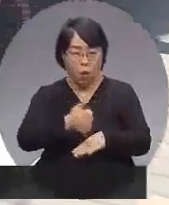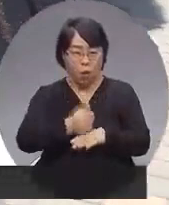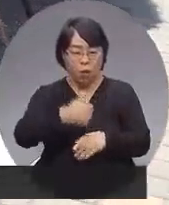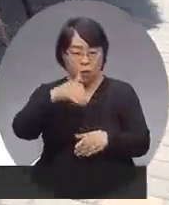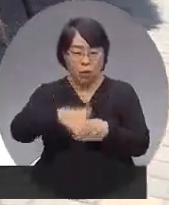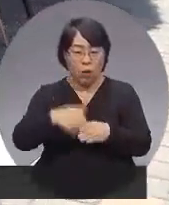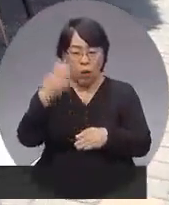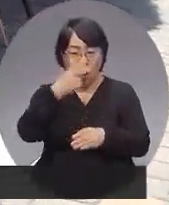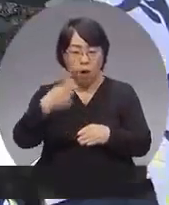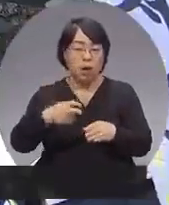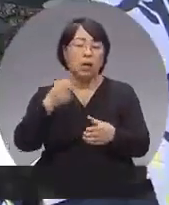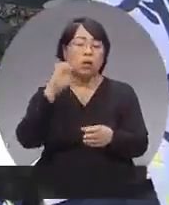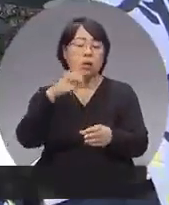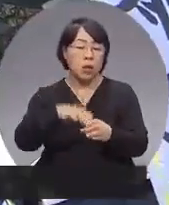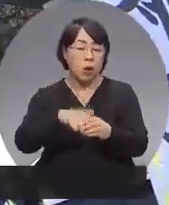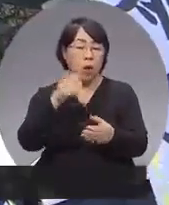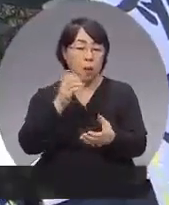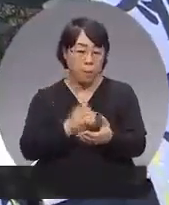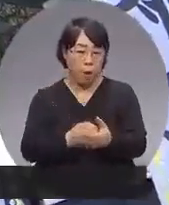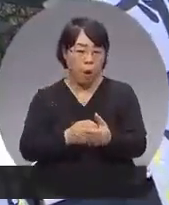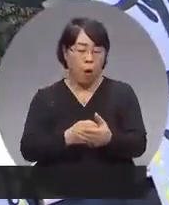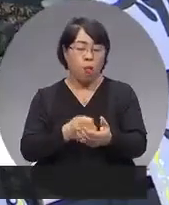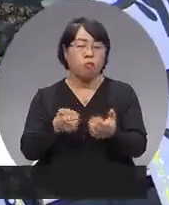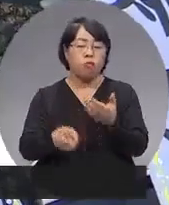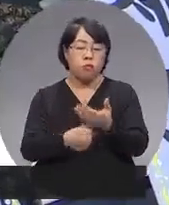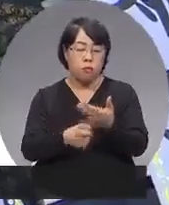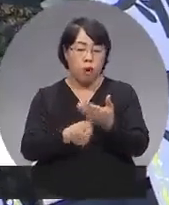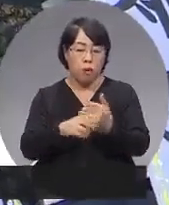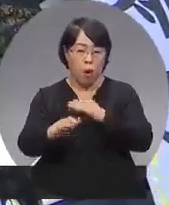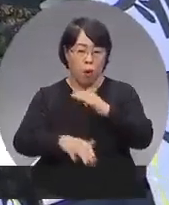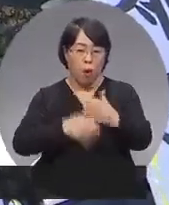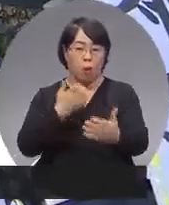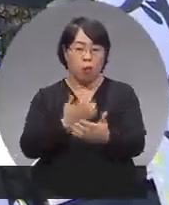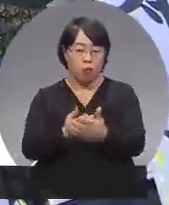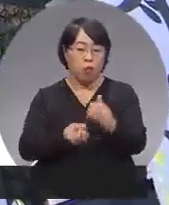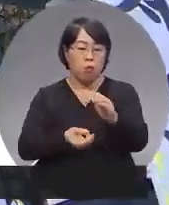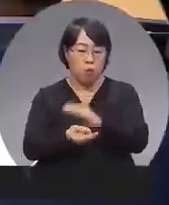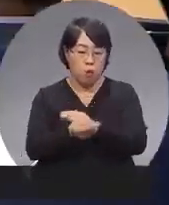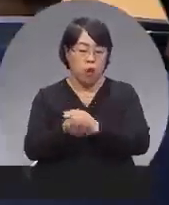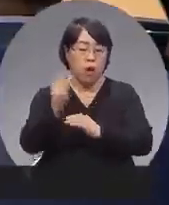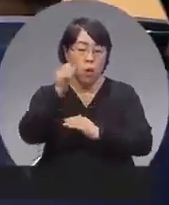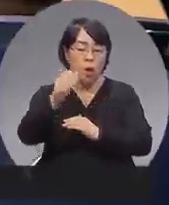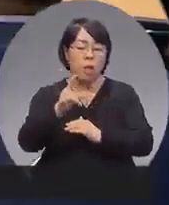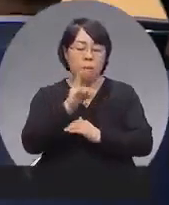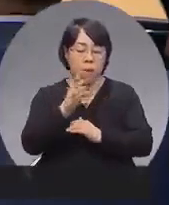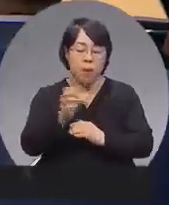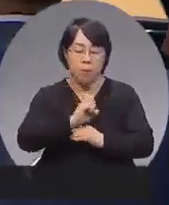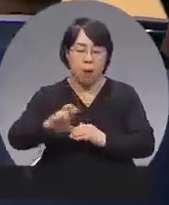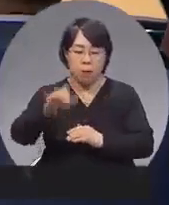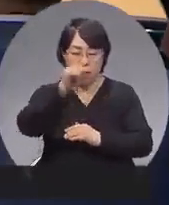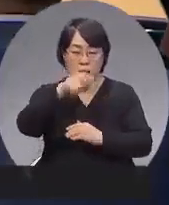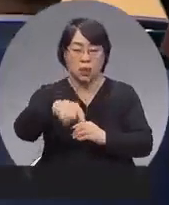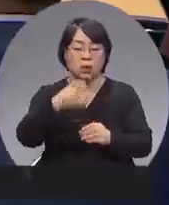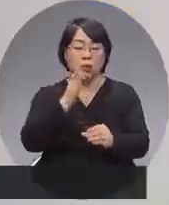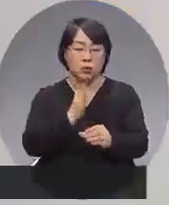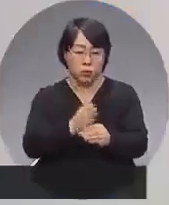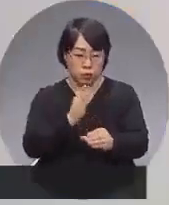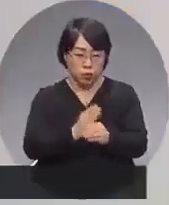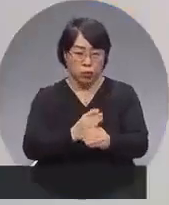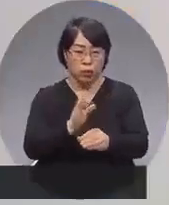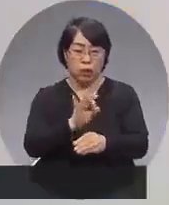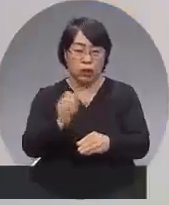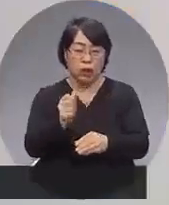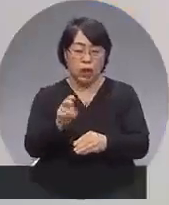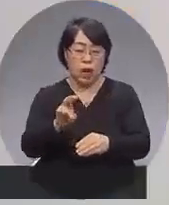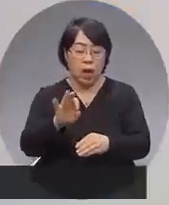선관위가 선거법 위반이라는 공문을 보낸 뒤에야 닷새 만에 철거됐습니다. 그 사이 당사자 가운데 한 명인